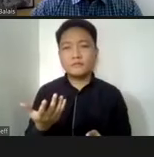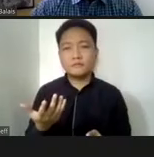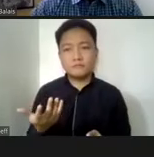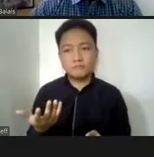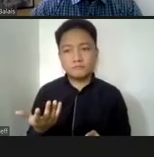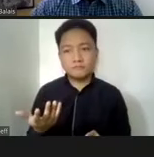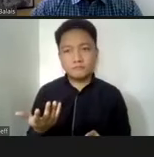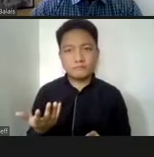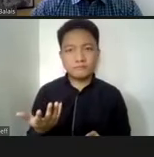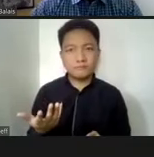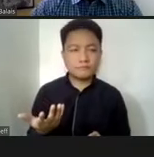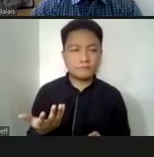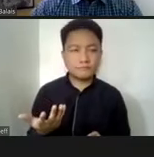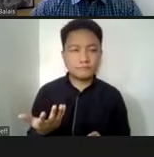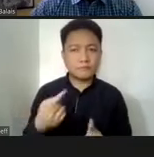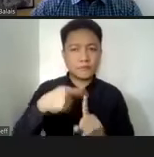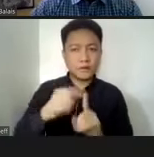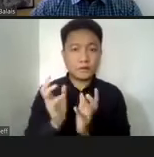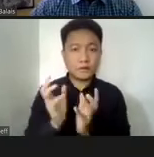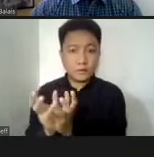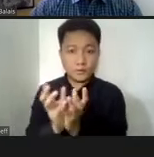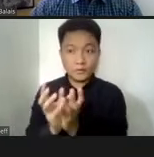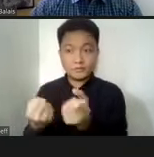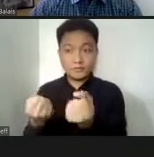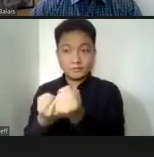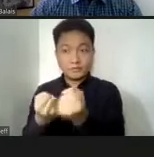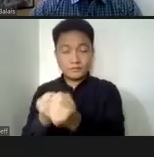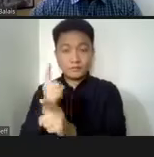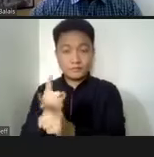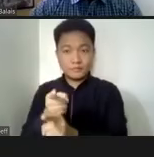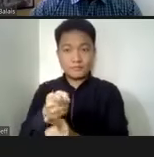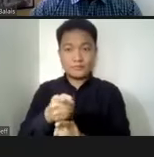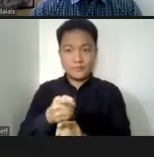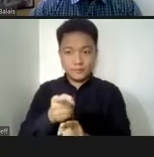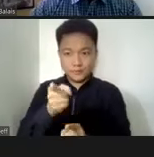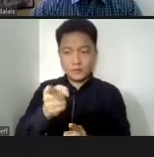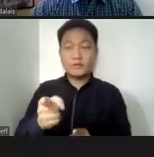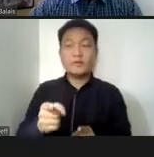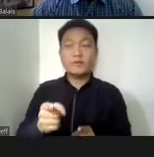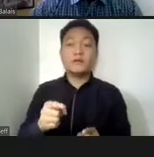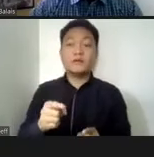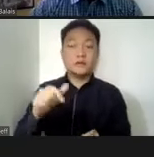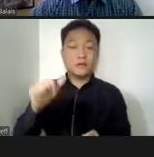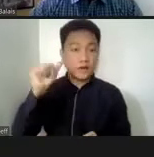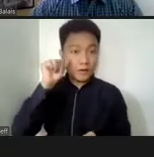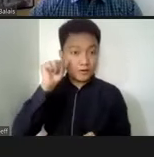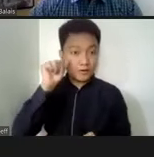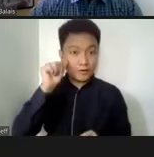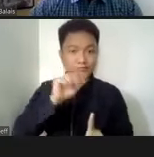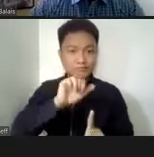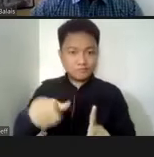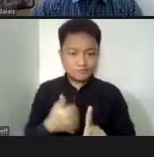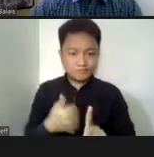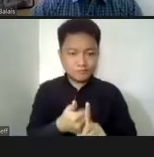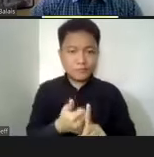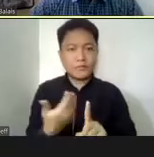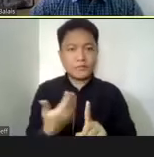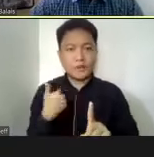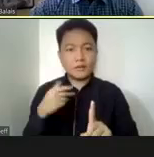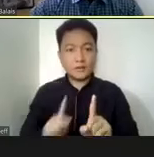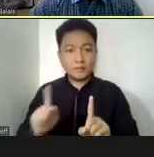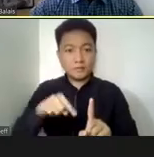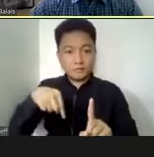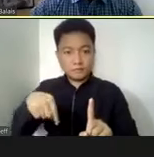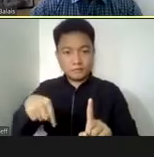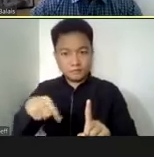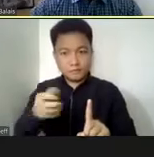in your quest for greatness. Importante talaga yung, ano eh, yung may inspirasyon ka. Kasi, alam mo, pag atleta, katulad ni Ma'am Mikey, atleta